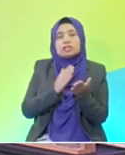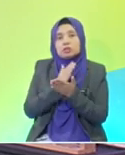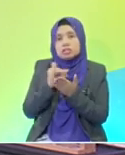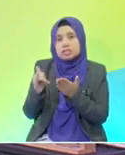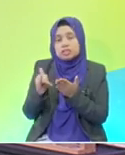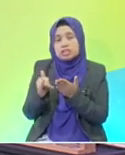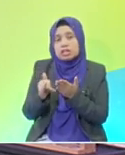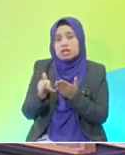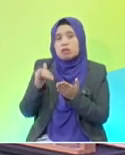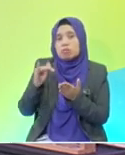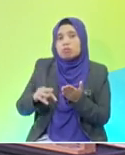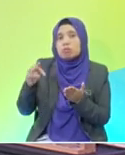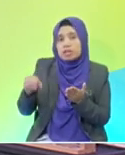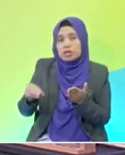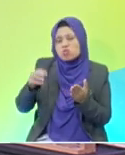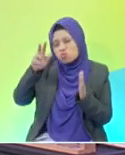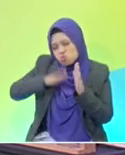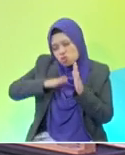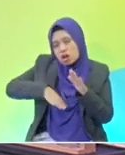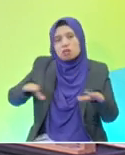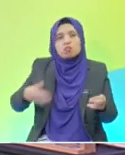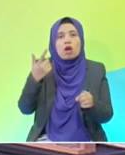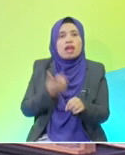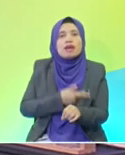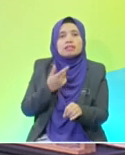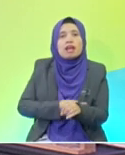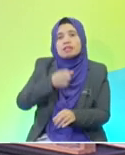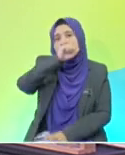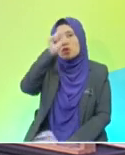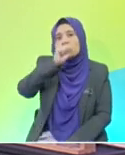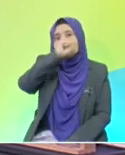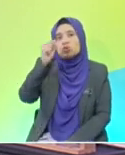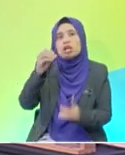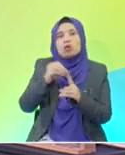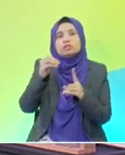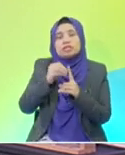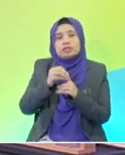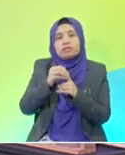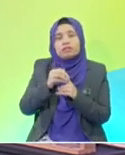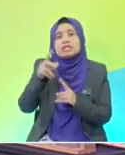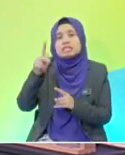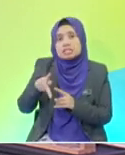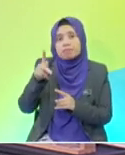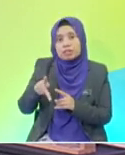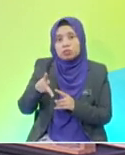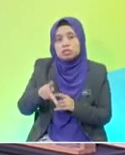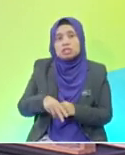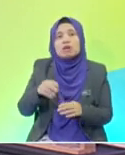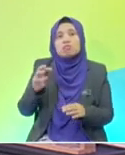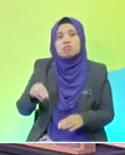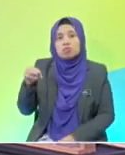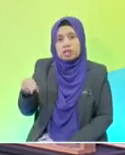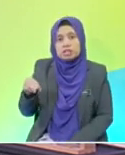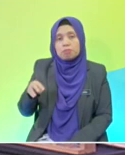calon-calon kura membuat latihan-latihan berkaitan dengan soal dan soal-soal objektif gimana sepatunya calon atau